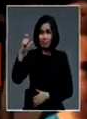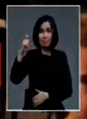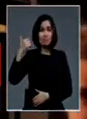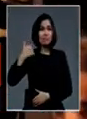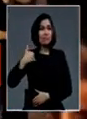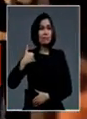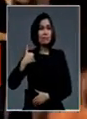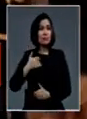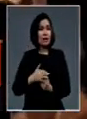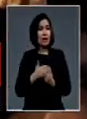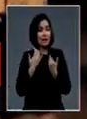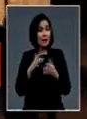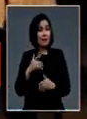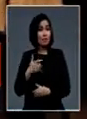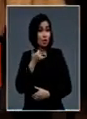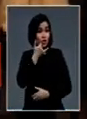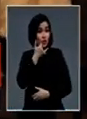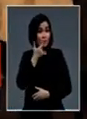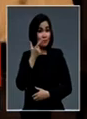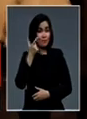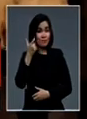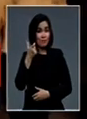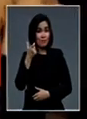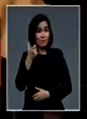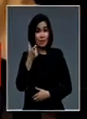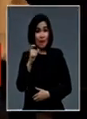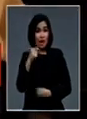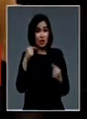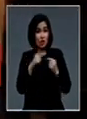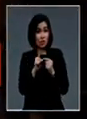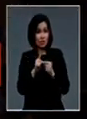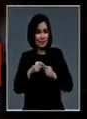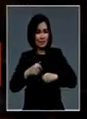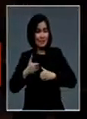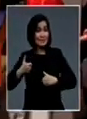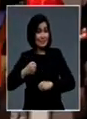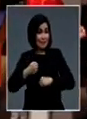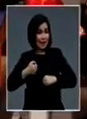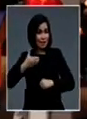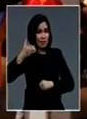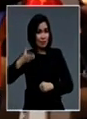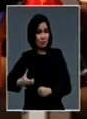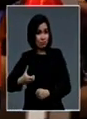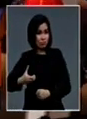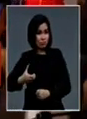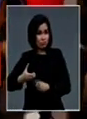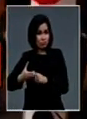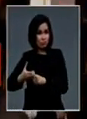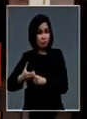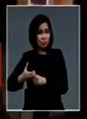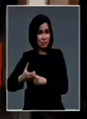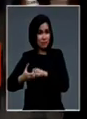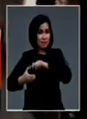หนึ่งจากนั้นเนี่ยเขาวางมือถือของเขาบนมือข้างซ้ายของรูปปั้นเหมือนทำเนียนๆไงเอามือวางเสร็จแ